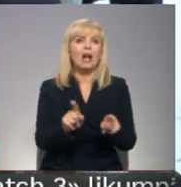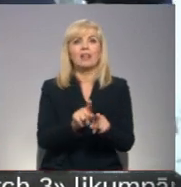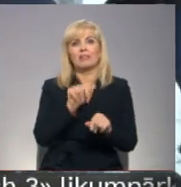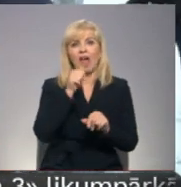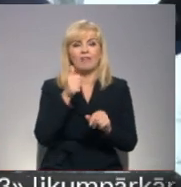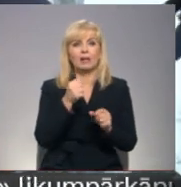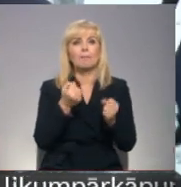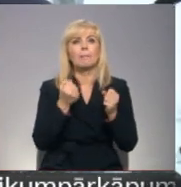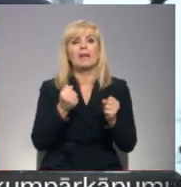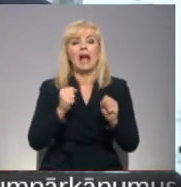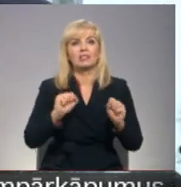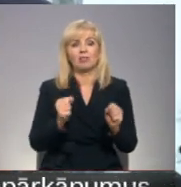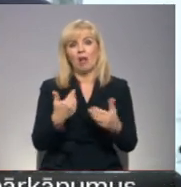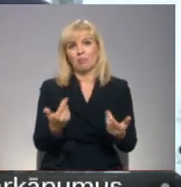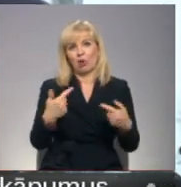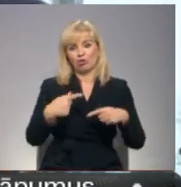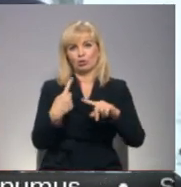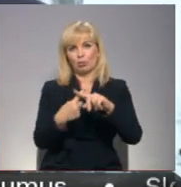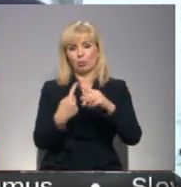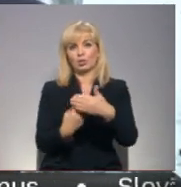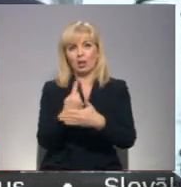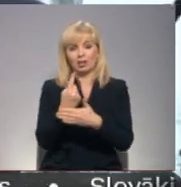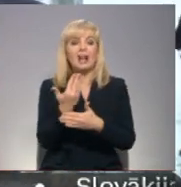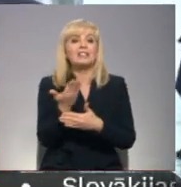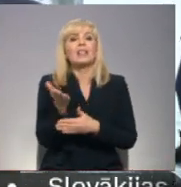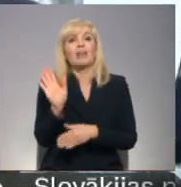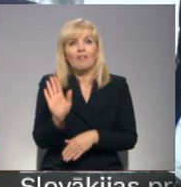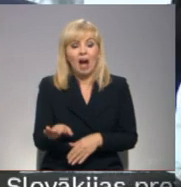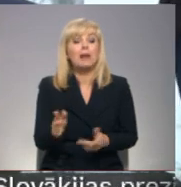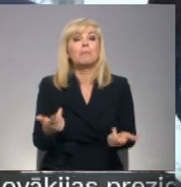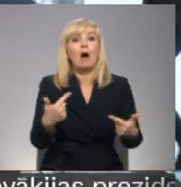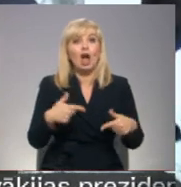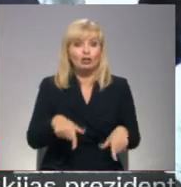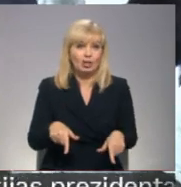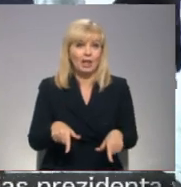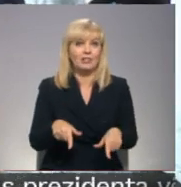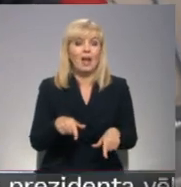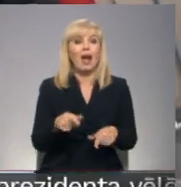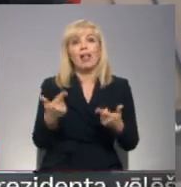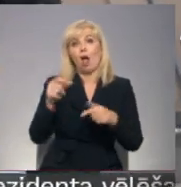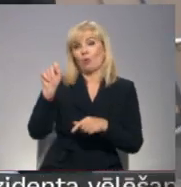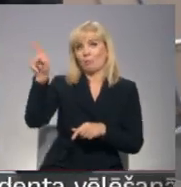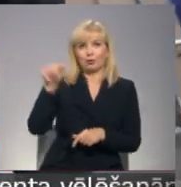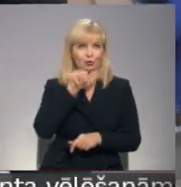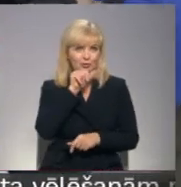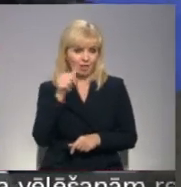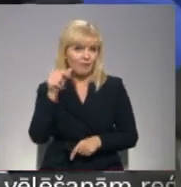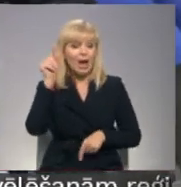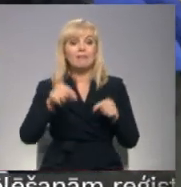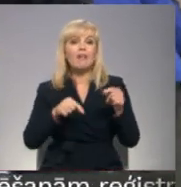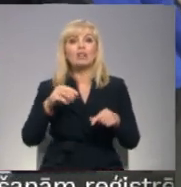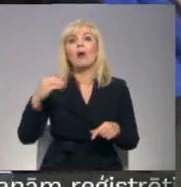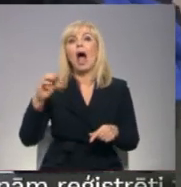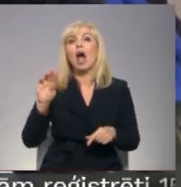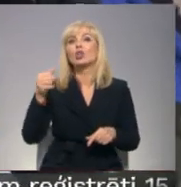nevar piesaldēt šobrīd, jo ir plusā grādi, bet nu, daram, ko varam ar to, kas ir patreiz, jo laiku jau mēs nevaram pasūtīt. Festivāls Engurē ir